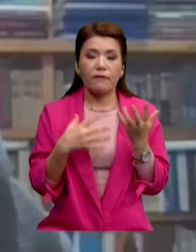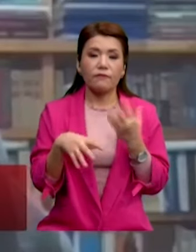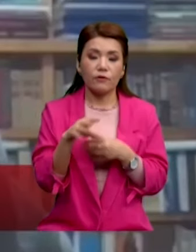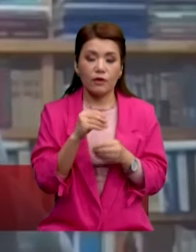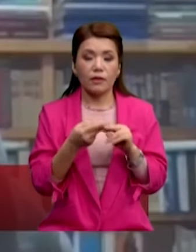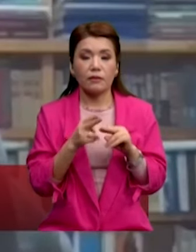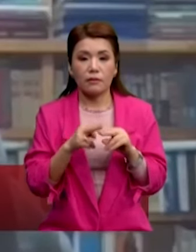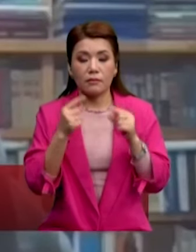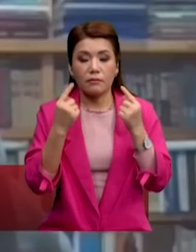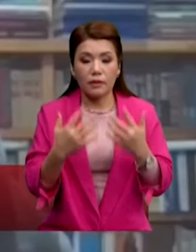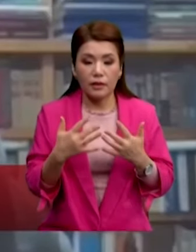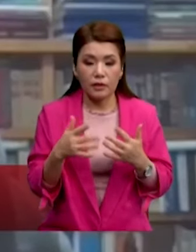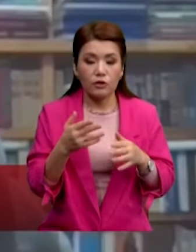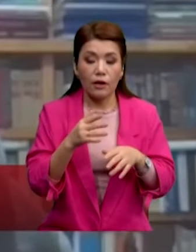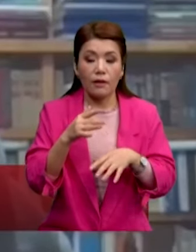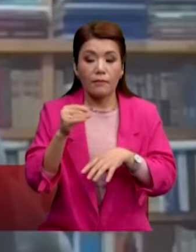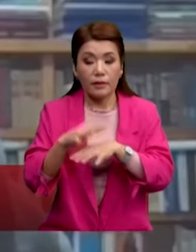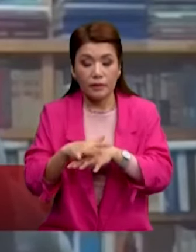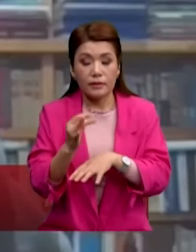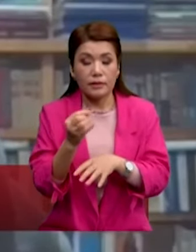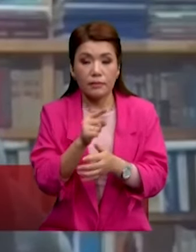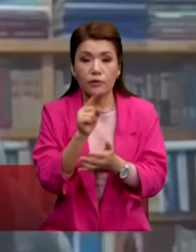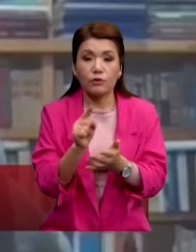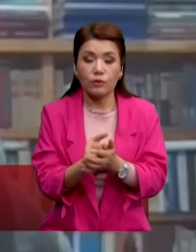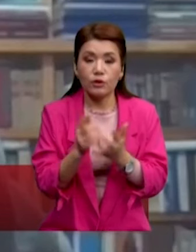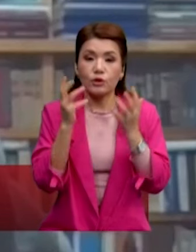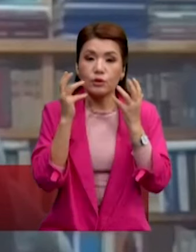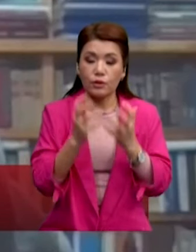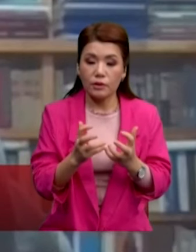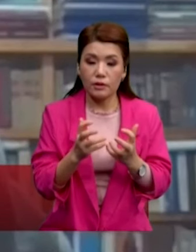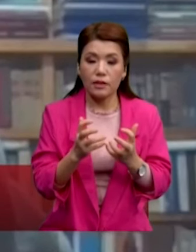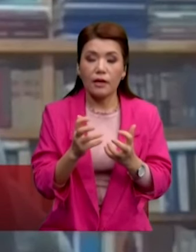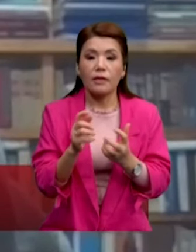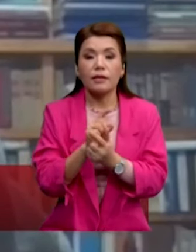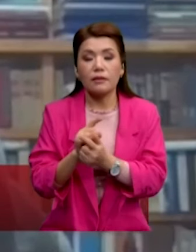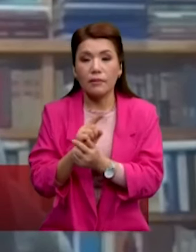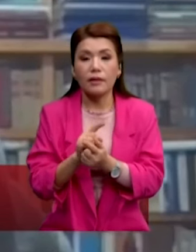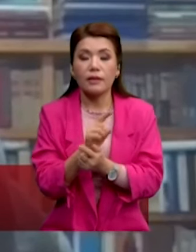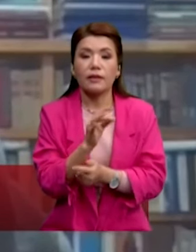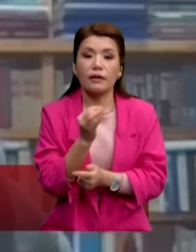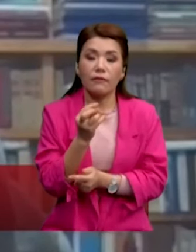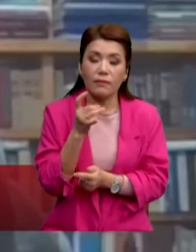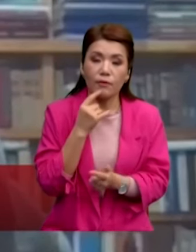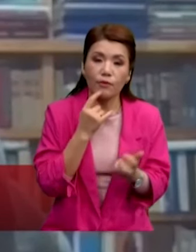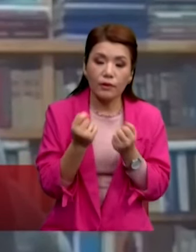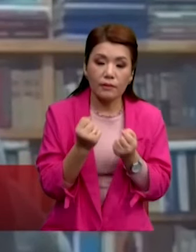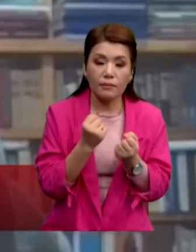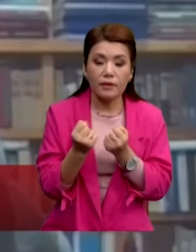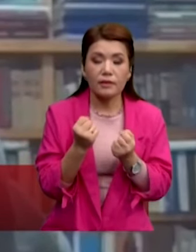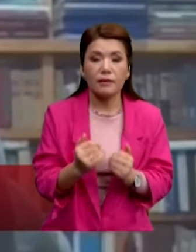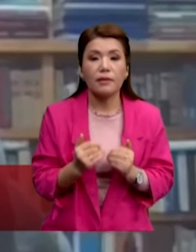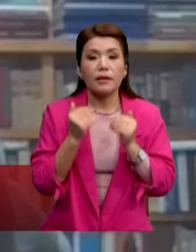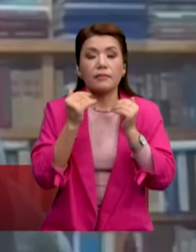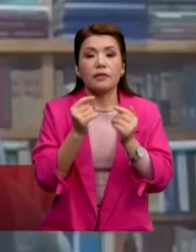Все-таки нужно признать, что банковская система Узбекистана должна серьезно видоизмениться, трансформироваться, укрепиться, повысить